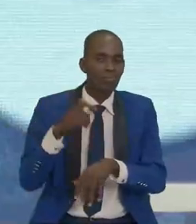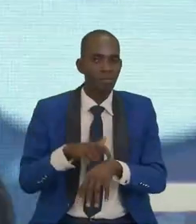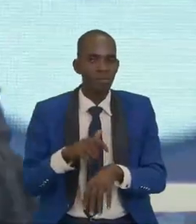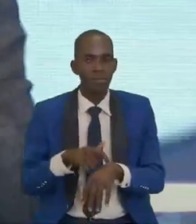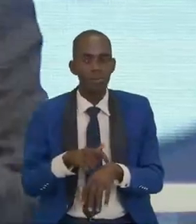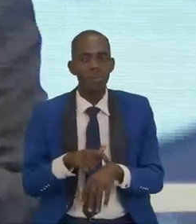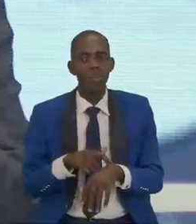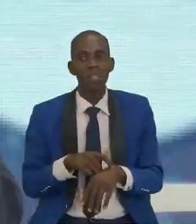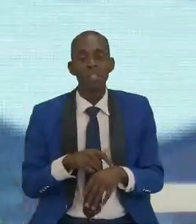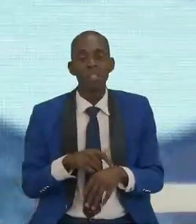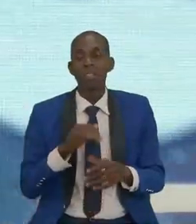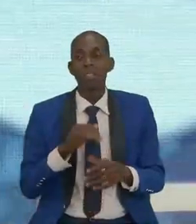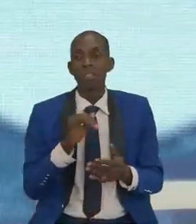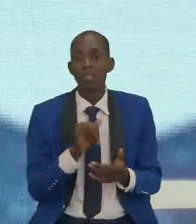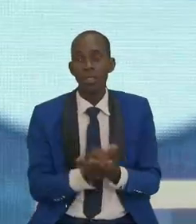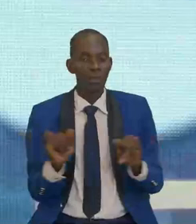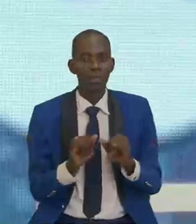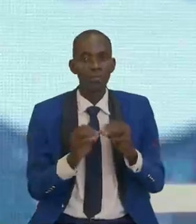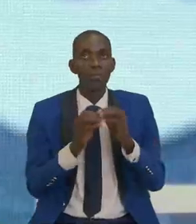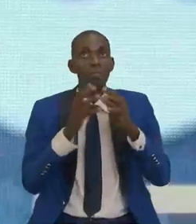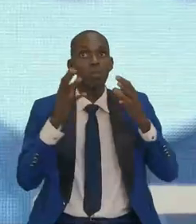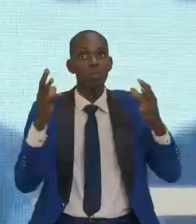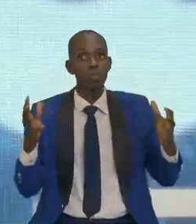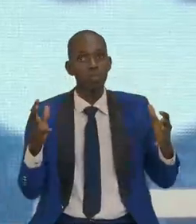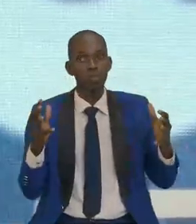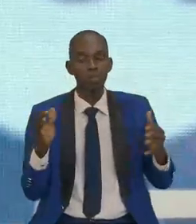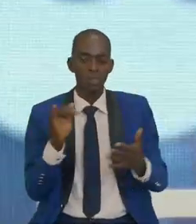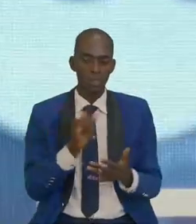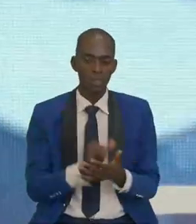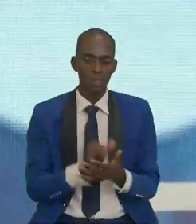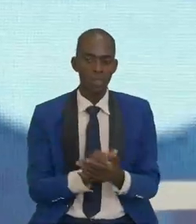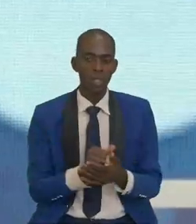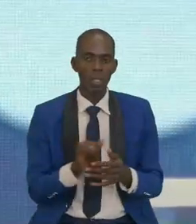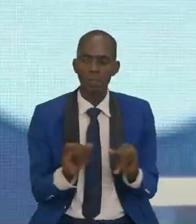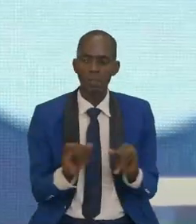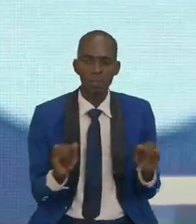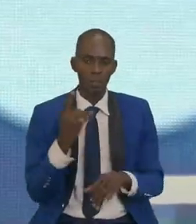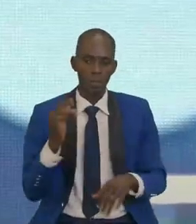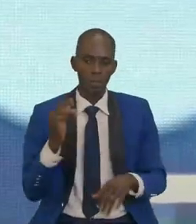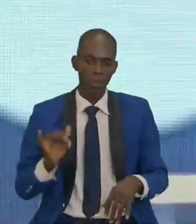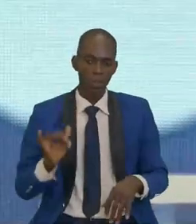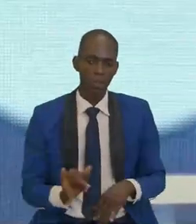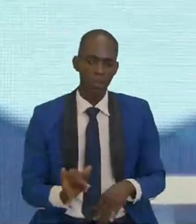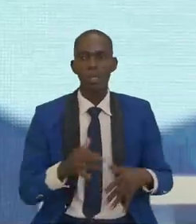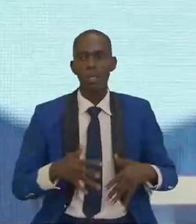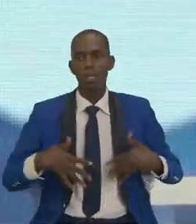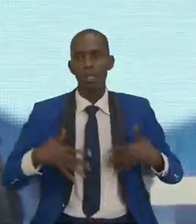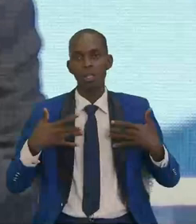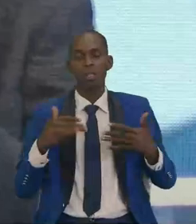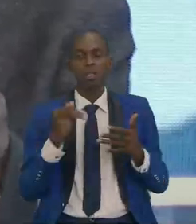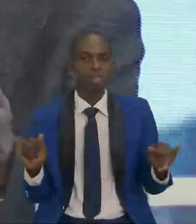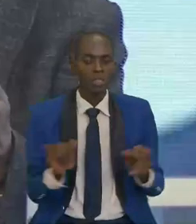qu'il avait à distribuer, donner à l'époque là, cette même abondance,